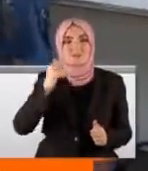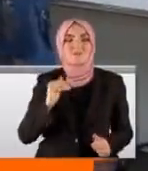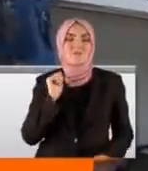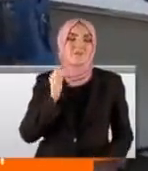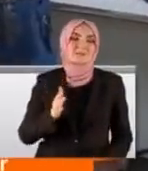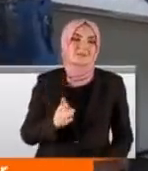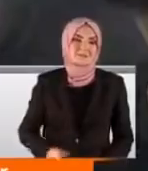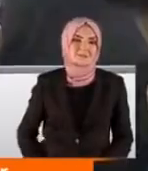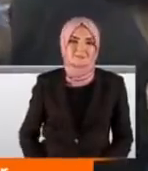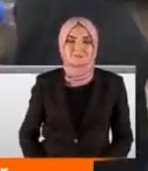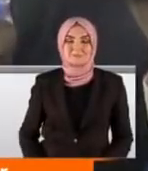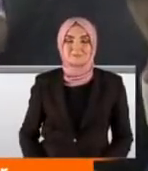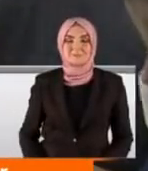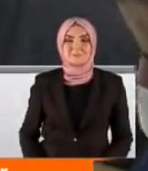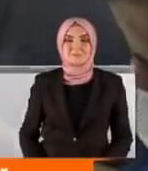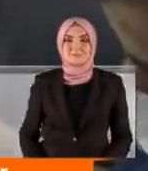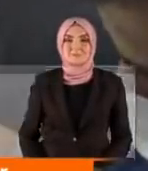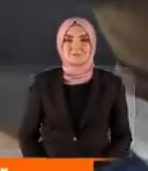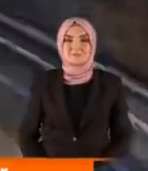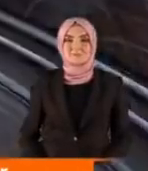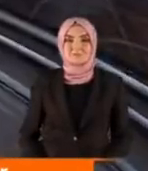Bekleme yapmayalım arkadaşlar, hadi bakalım.